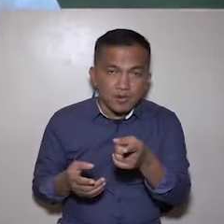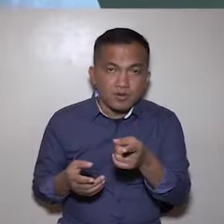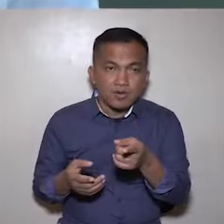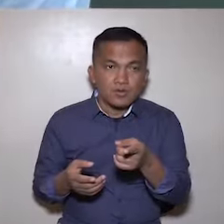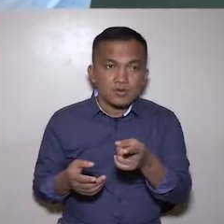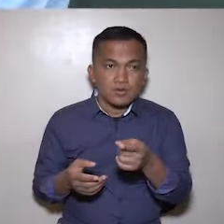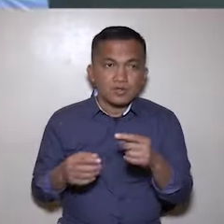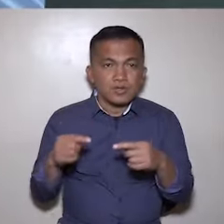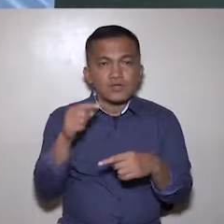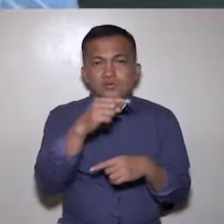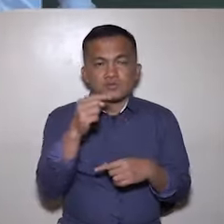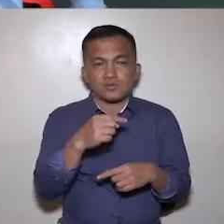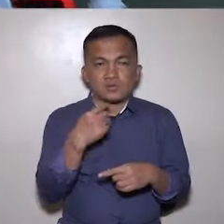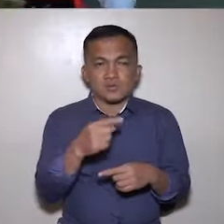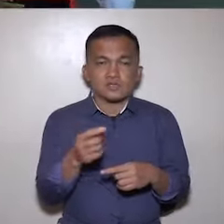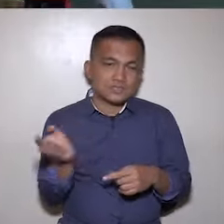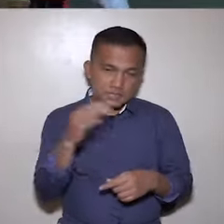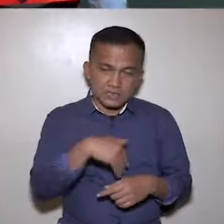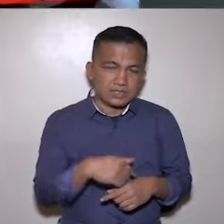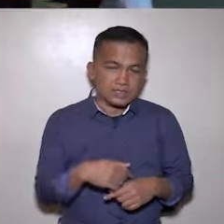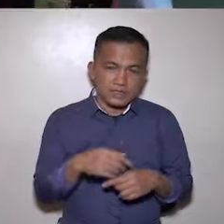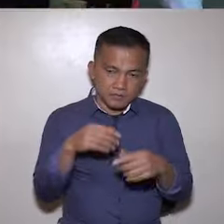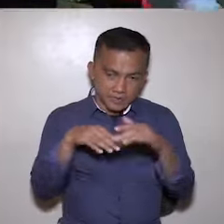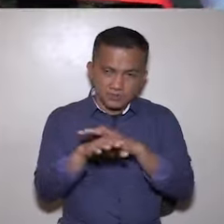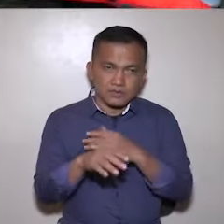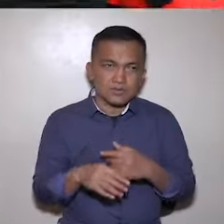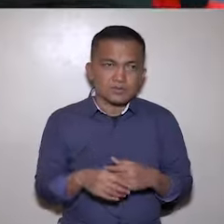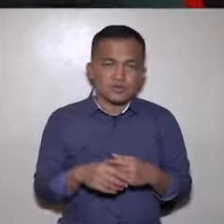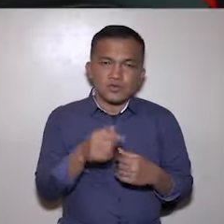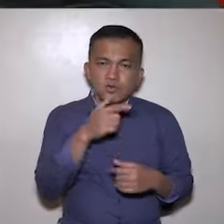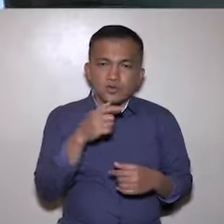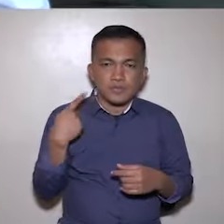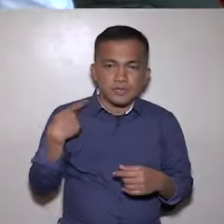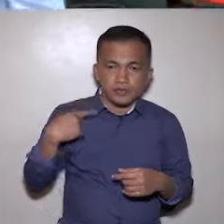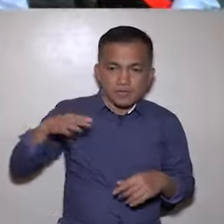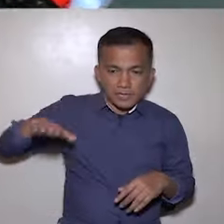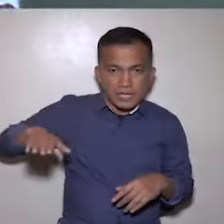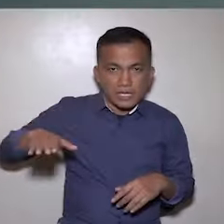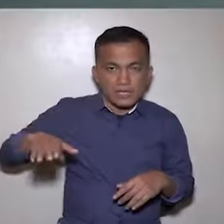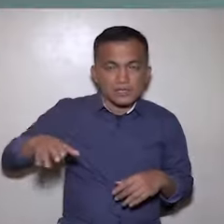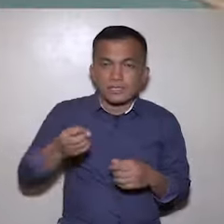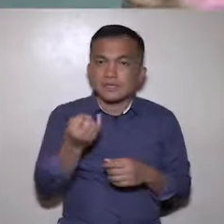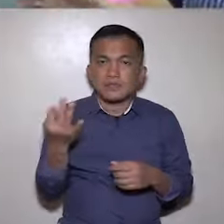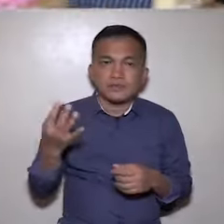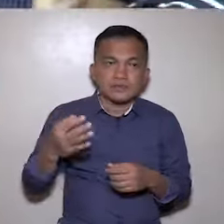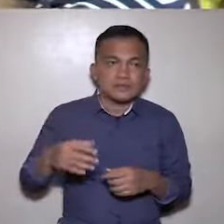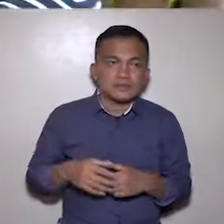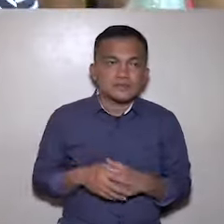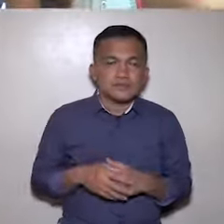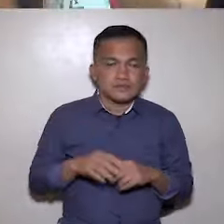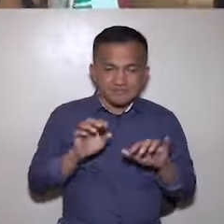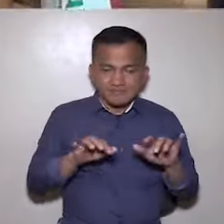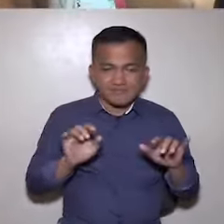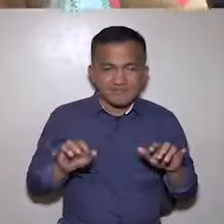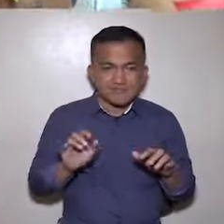Saan mother mo, nanay mo? Sige, pasok na ako kay doon. Sino pa may bata? Hello po.